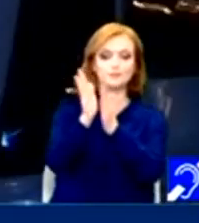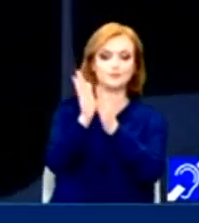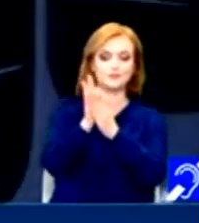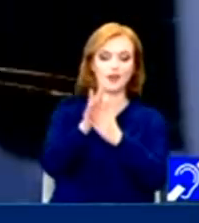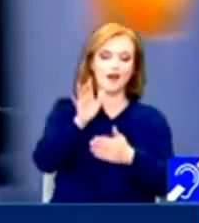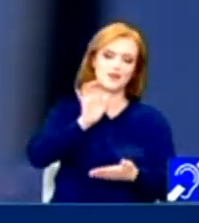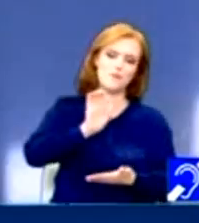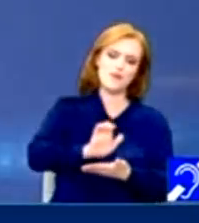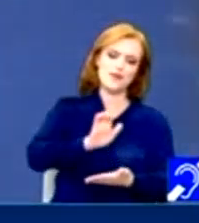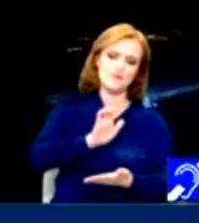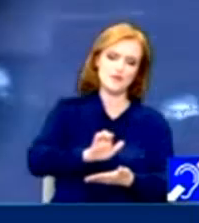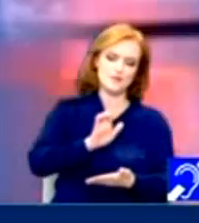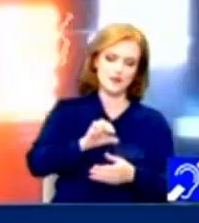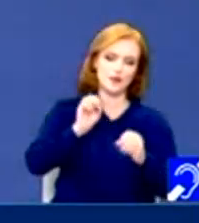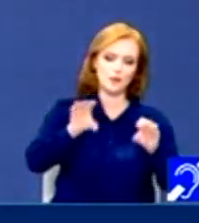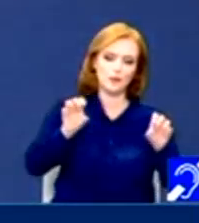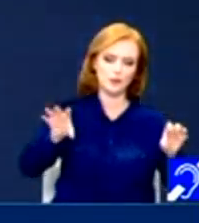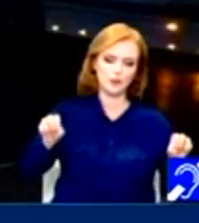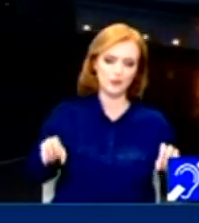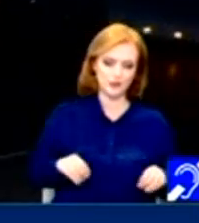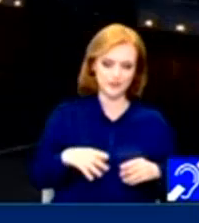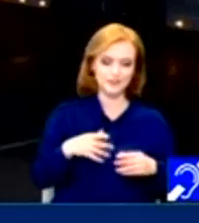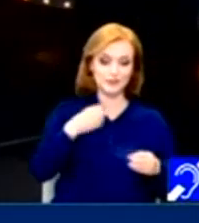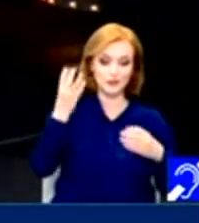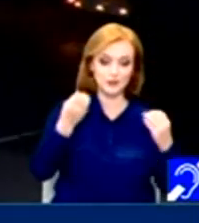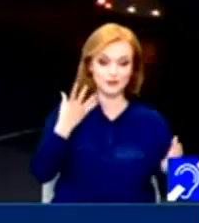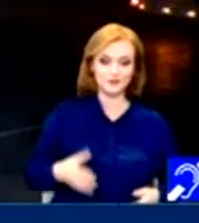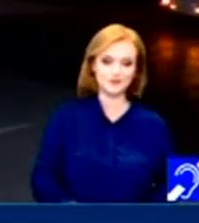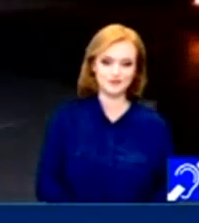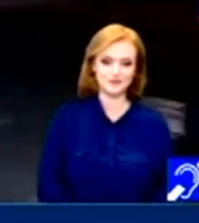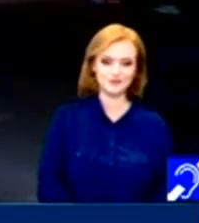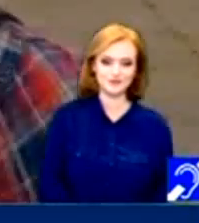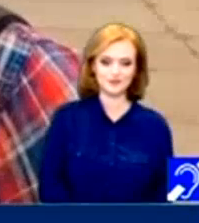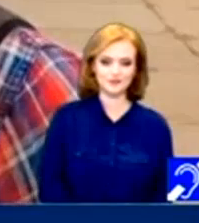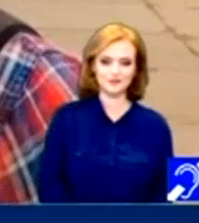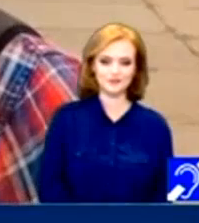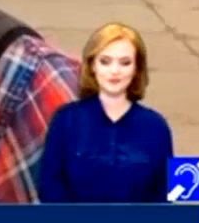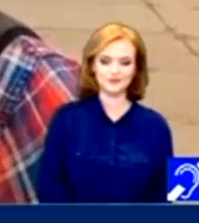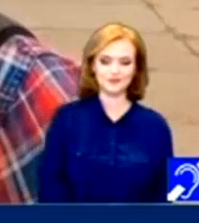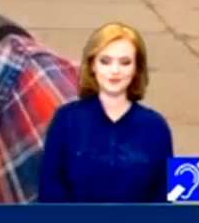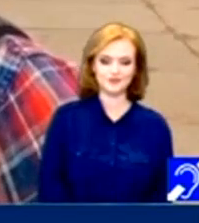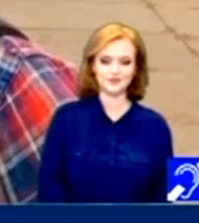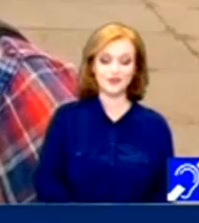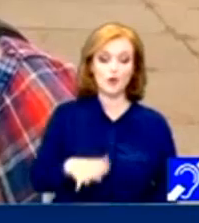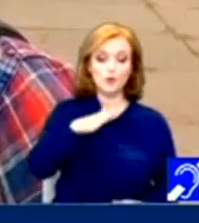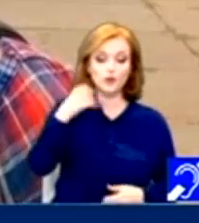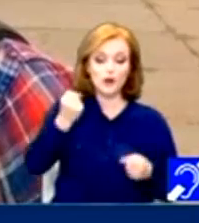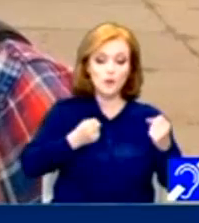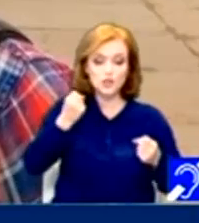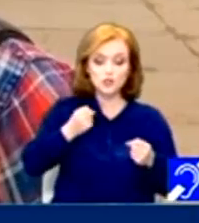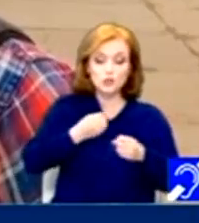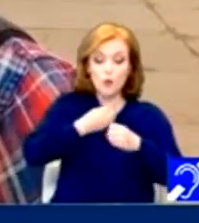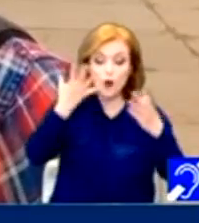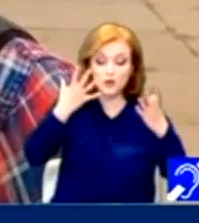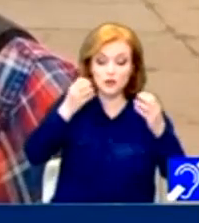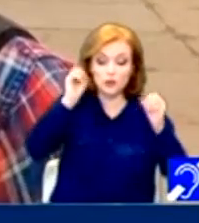admire. Există și o explicație pentru multitudinea de lumini instalate pe tir. У многих машин очень яркая иллюминация, и в ночное